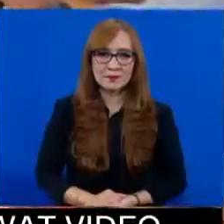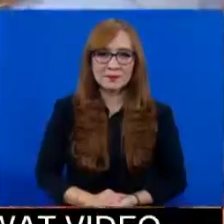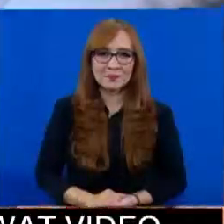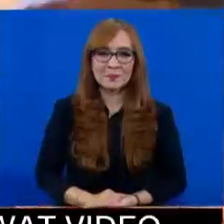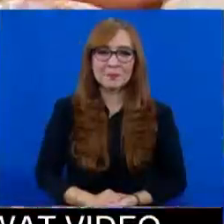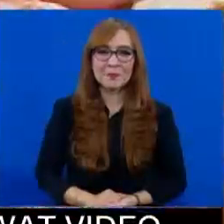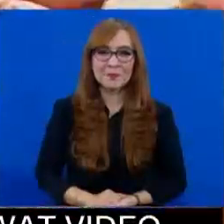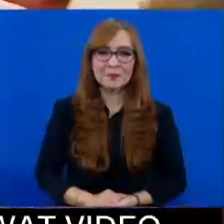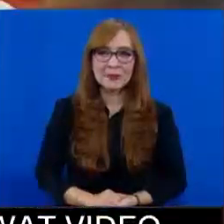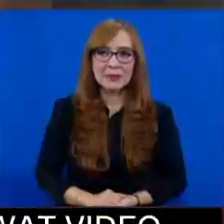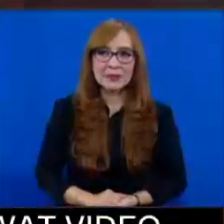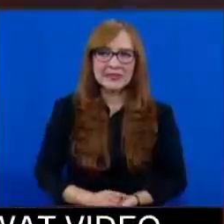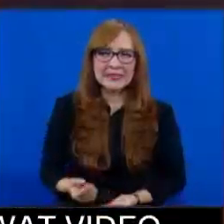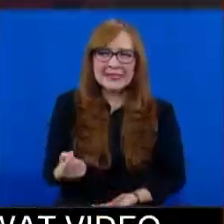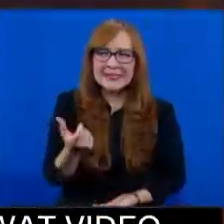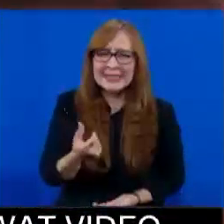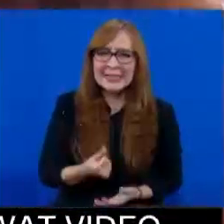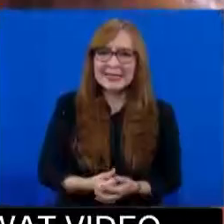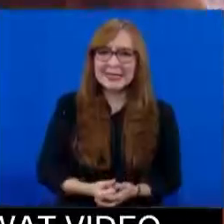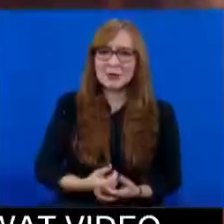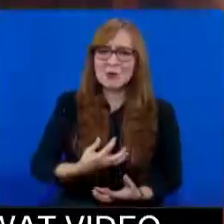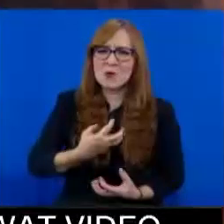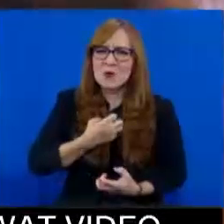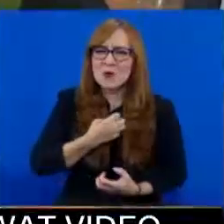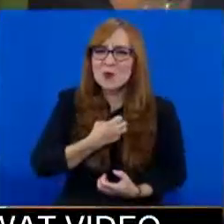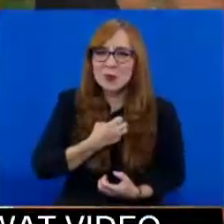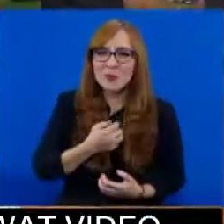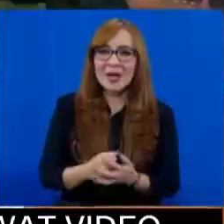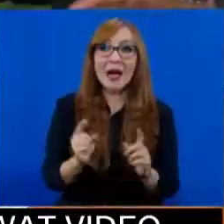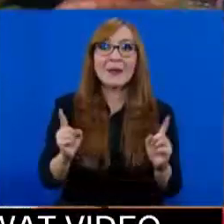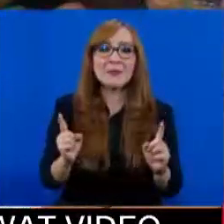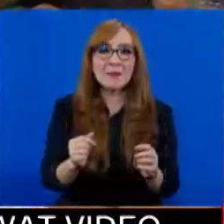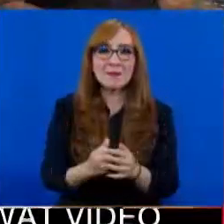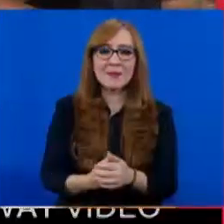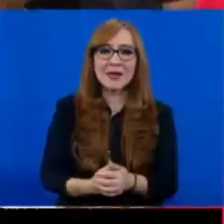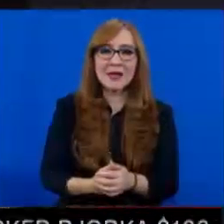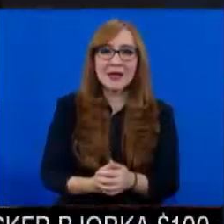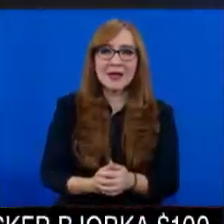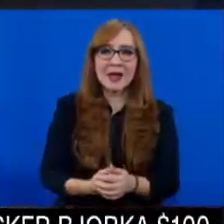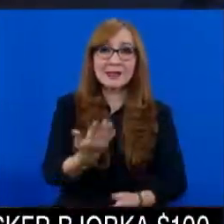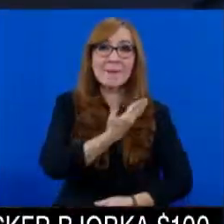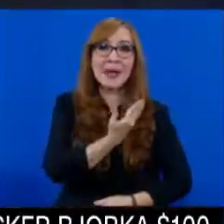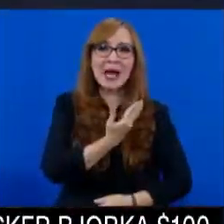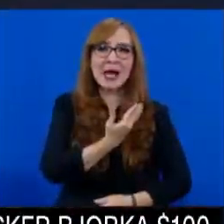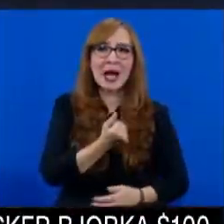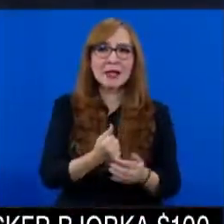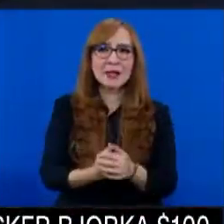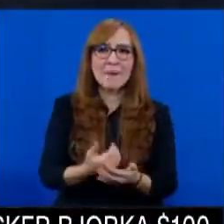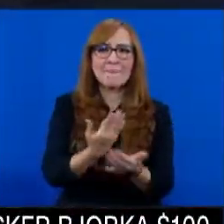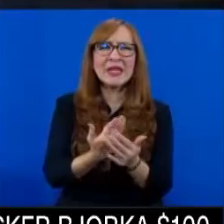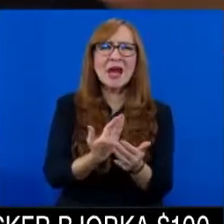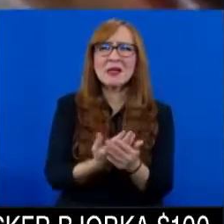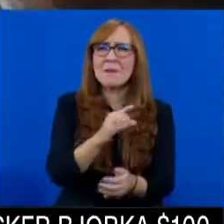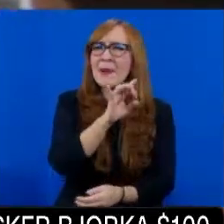Jujur nih, saya agak gugup ketika melayani pelanggan. Karena ada pelanggan yang meminta ekstra paru, ada yang tidak mau pakai jeroan, dan